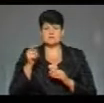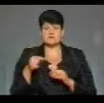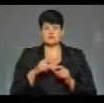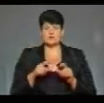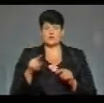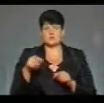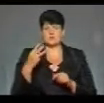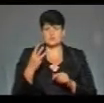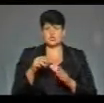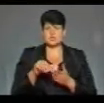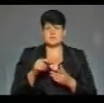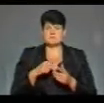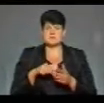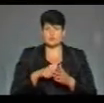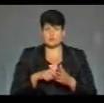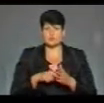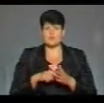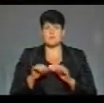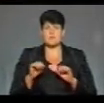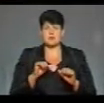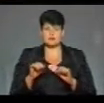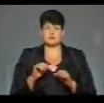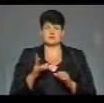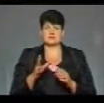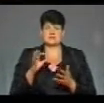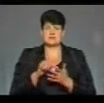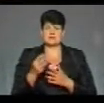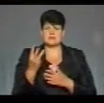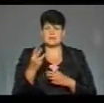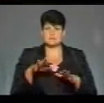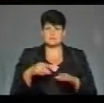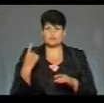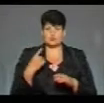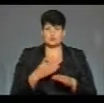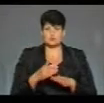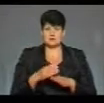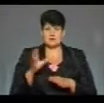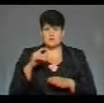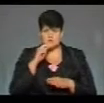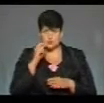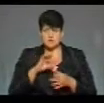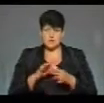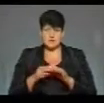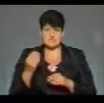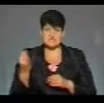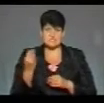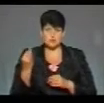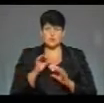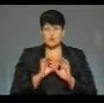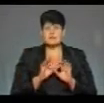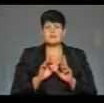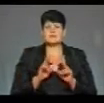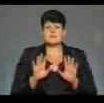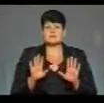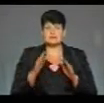3. Вона – член міського учнівського парламенту «Наснага», зайняла третє місце у обласному етапі Всеукраїнської олімпіади з історії. Розказує, як